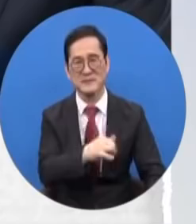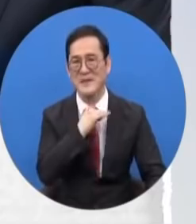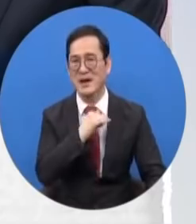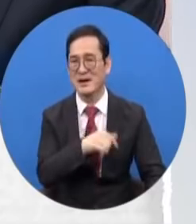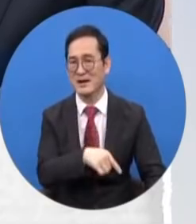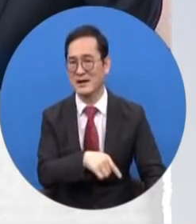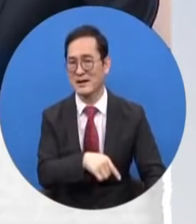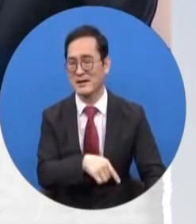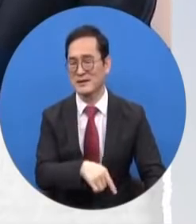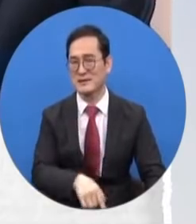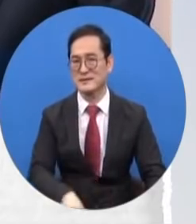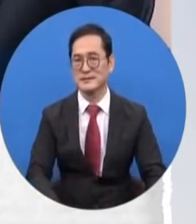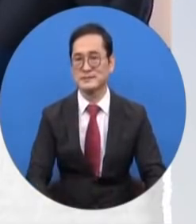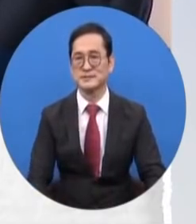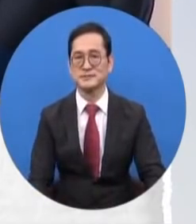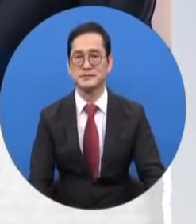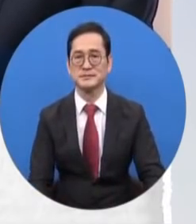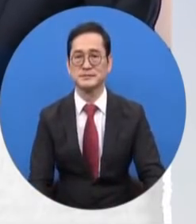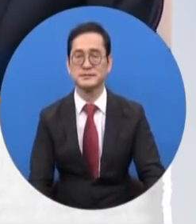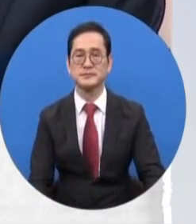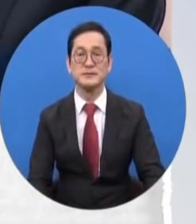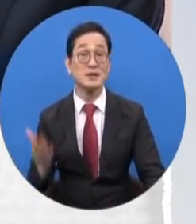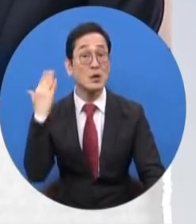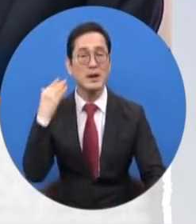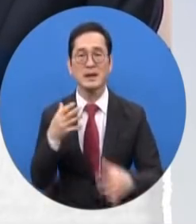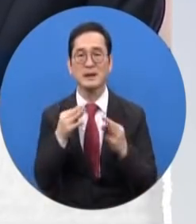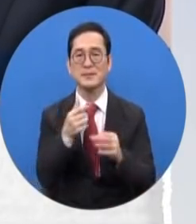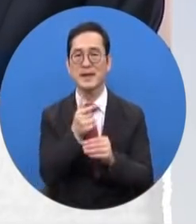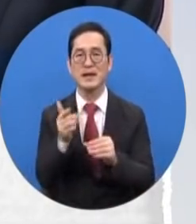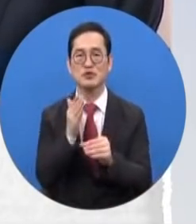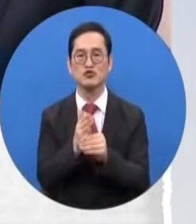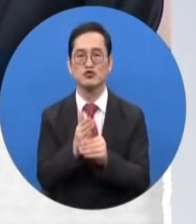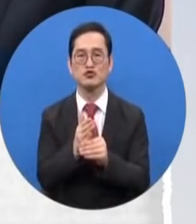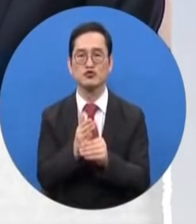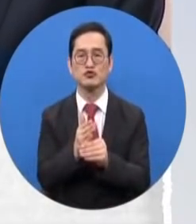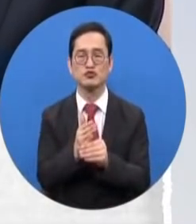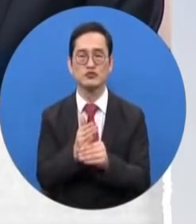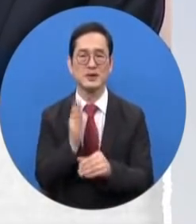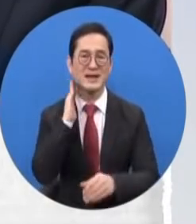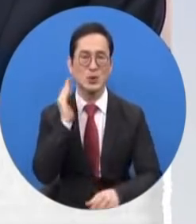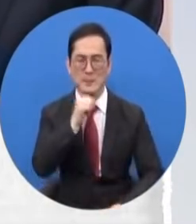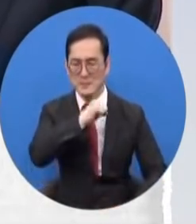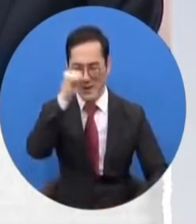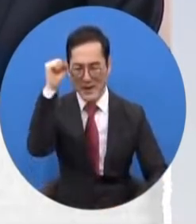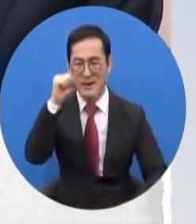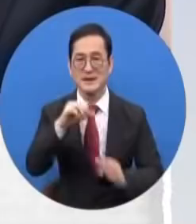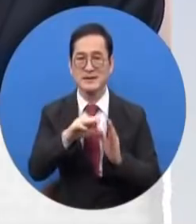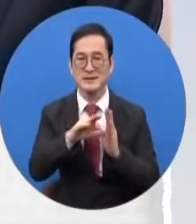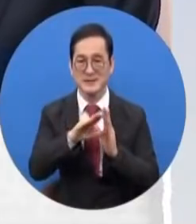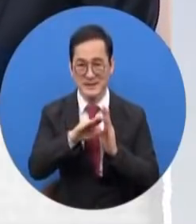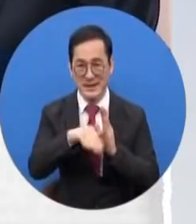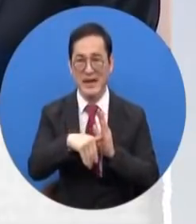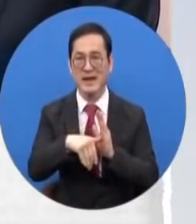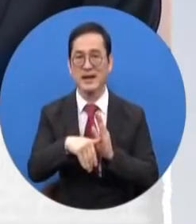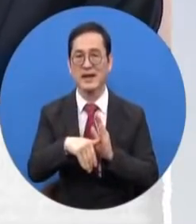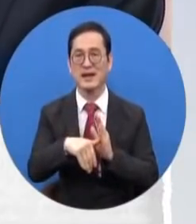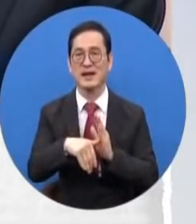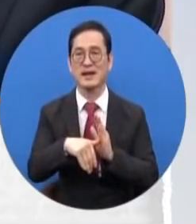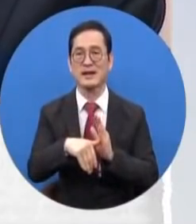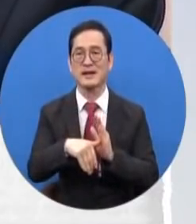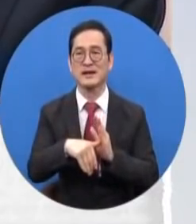예. 자, 김대중 당선인이 97년도에 정말로 뭐 민주당에서 역사의 죄인이라고